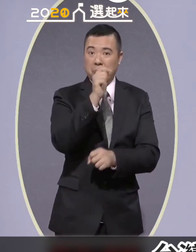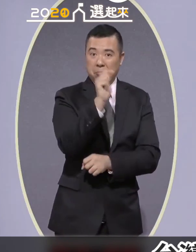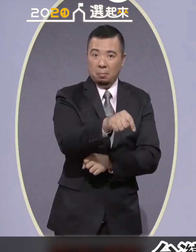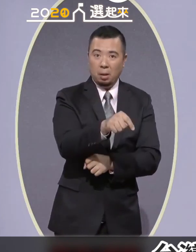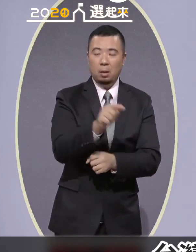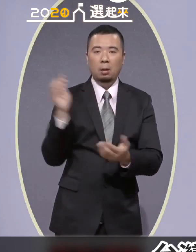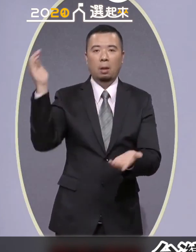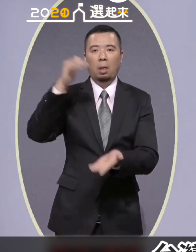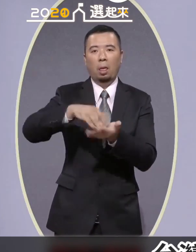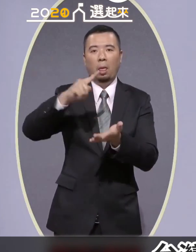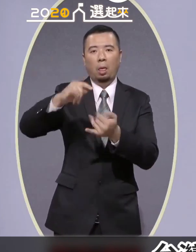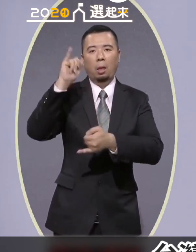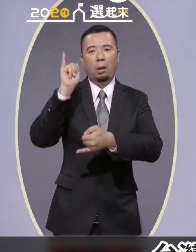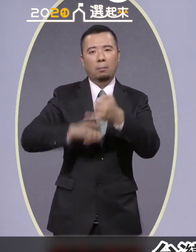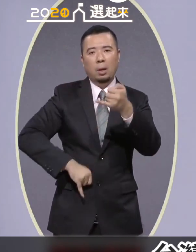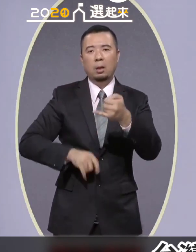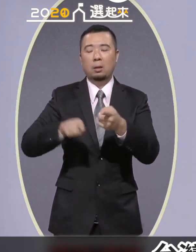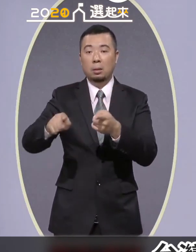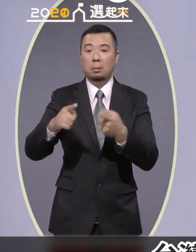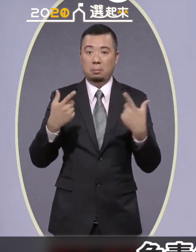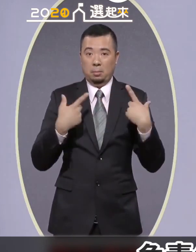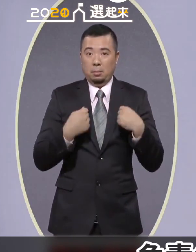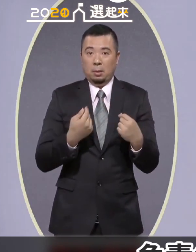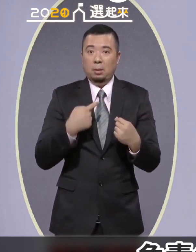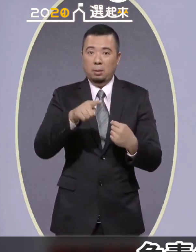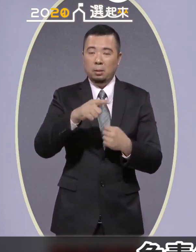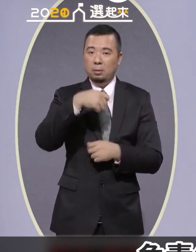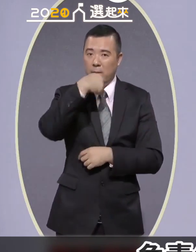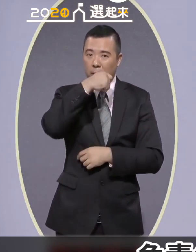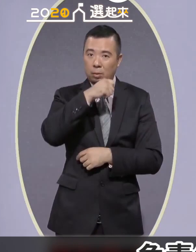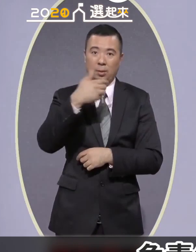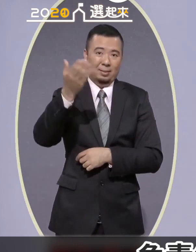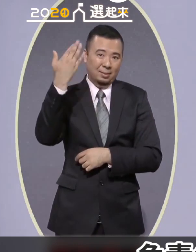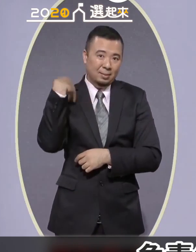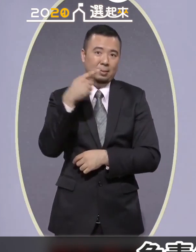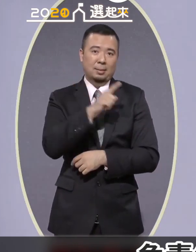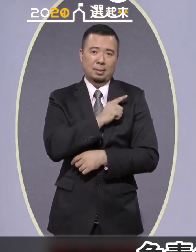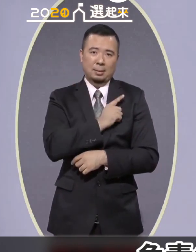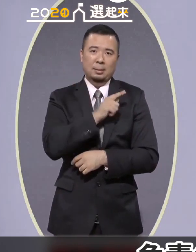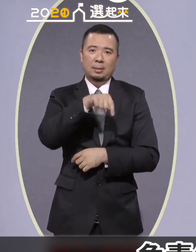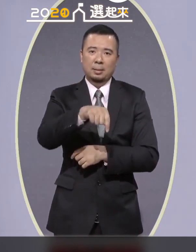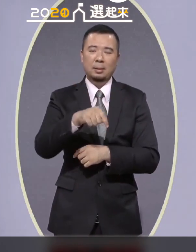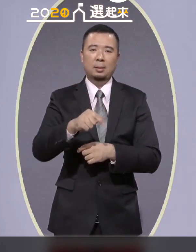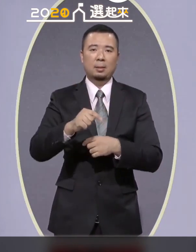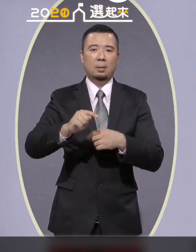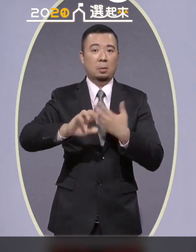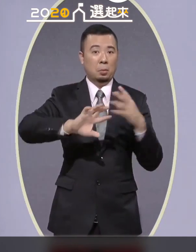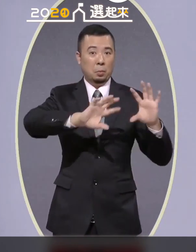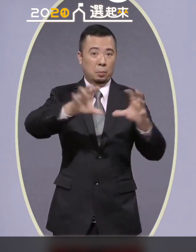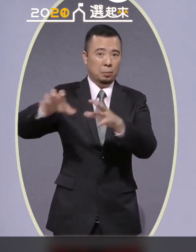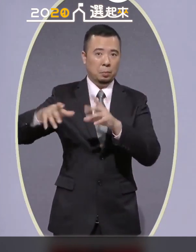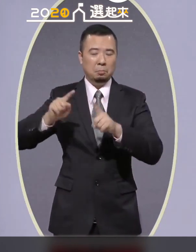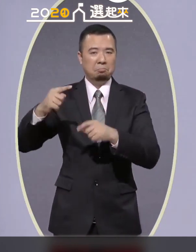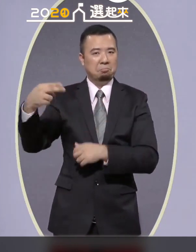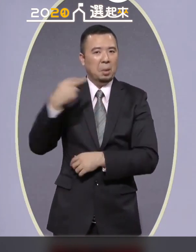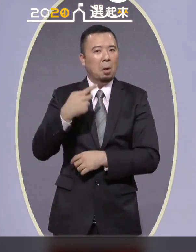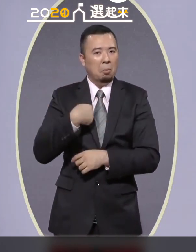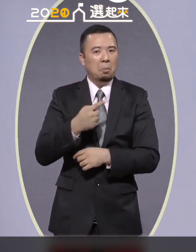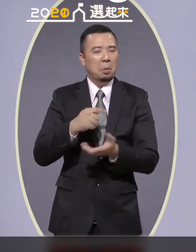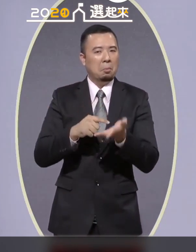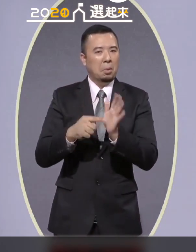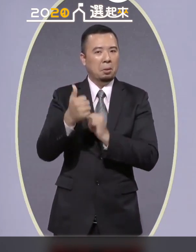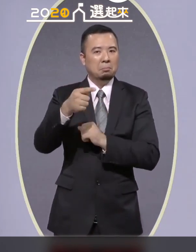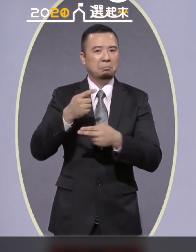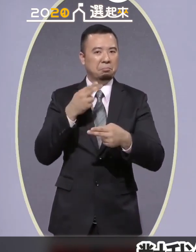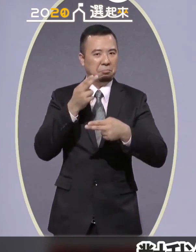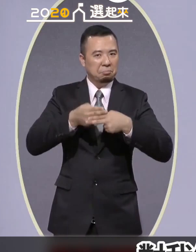湾好不容易建立起来的负责任守信用的国际形象就会被破坏。所以很